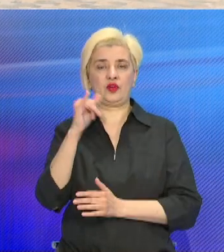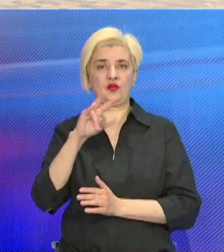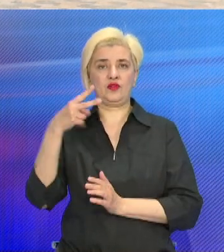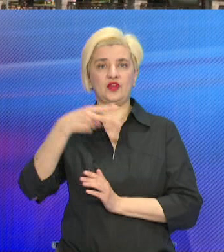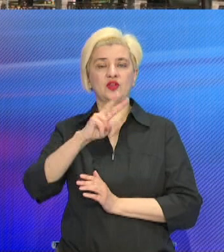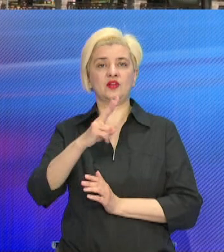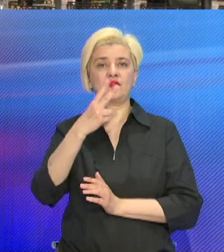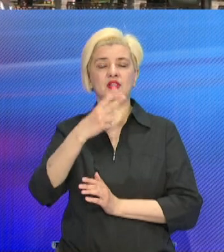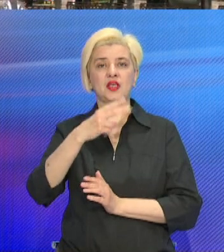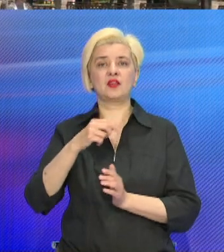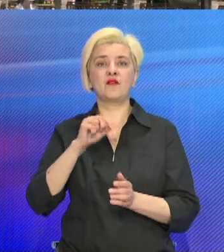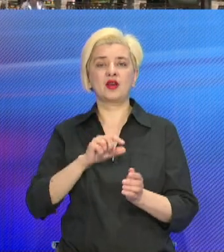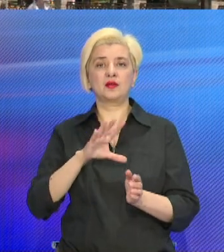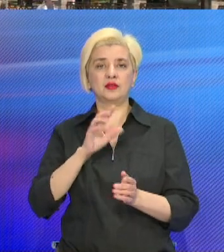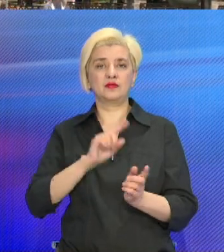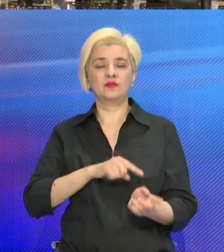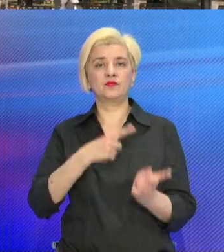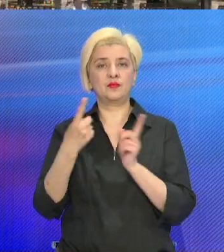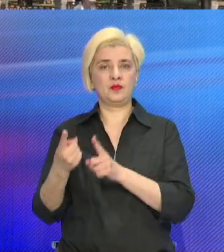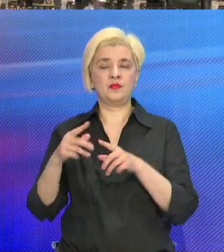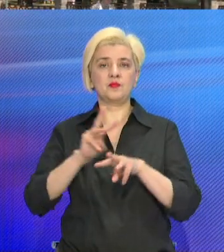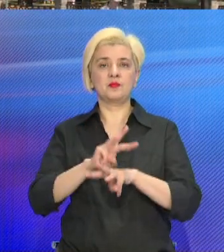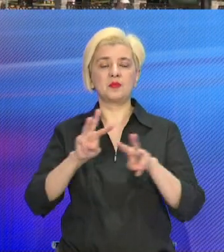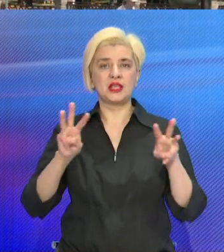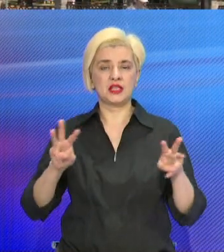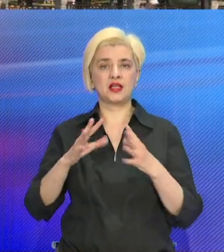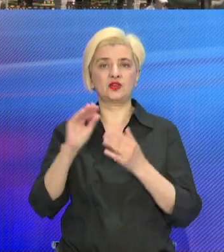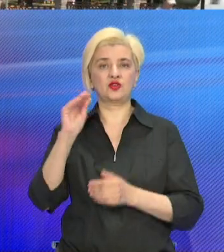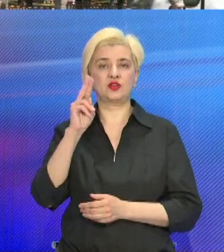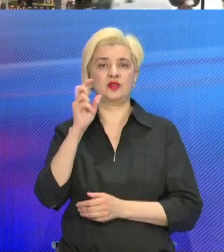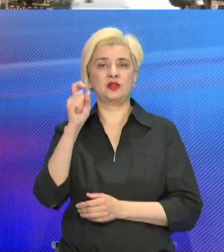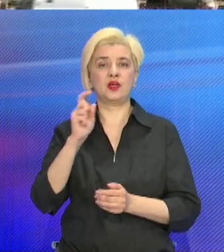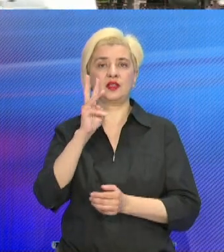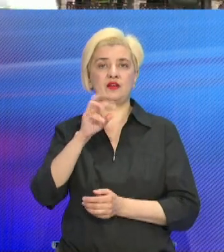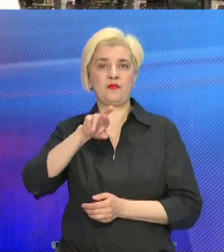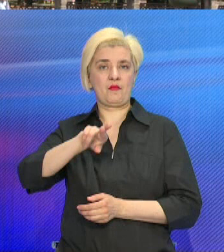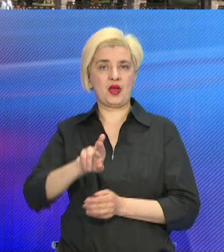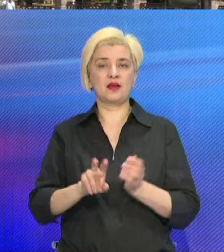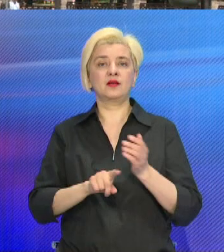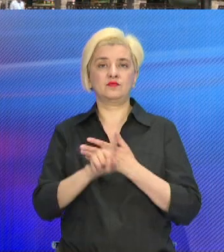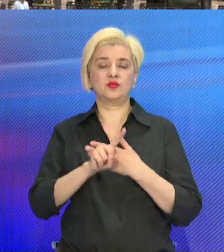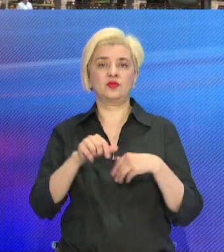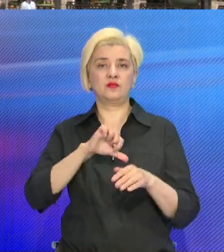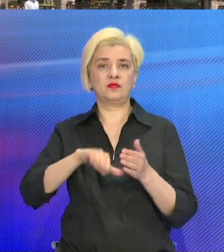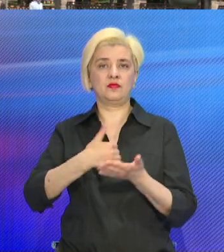2020 стаў міністрам жыллёва-камунальнай гаспадаркі. З 30 мая Андрей Хмель – мэр Гродна.